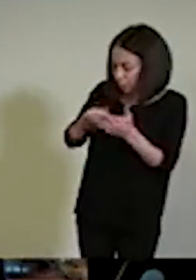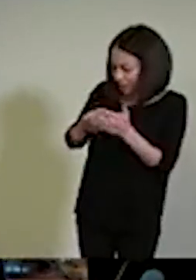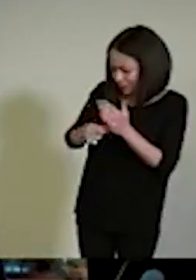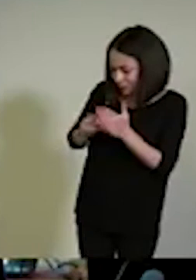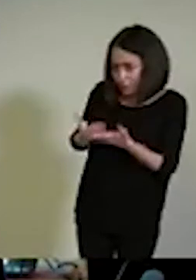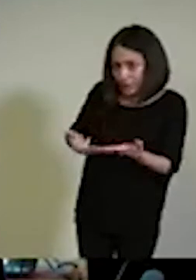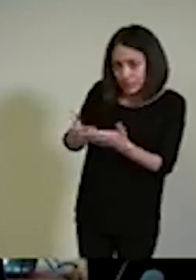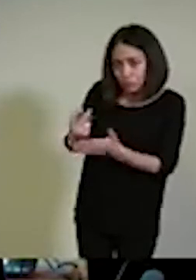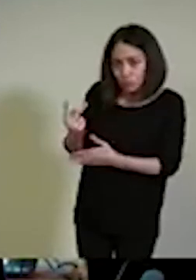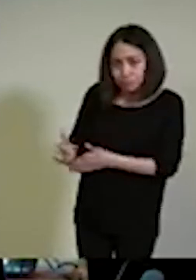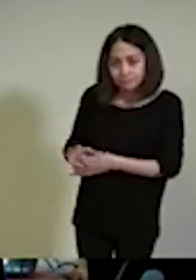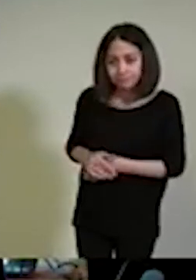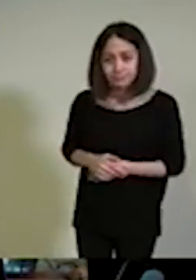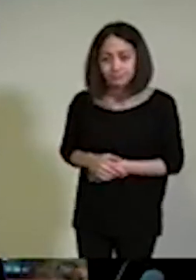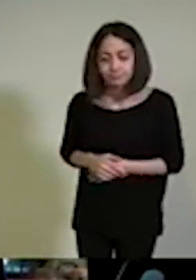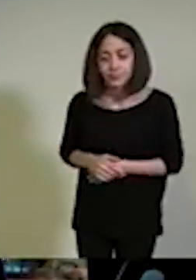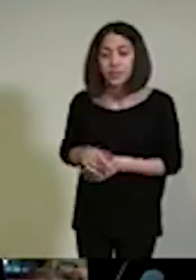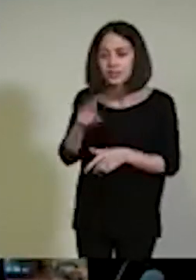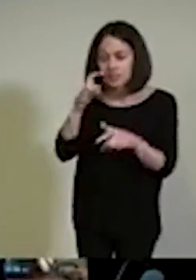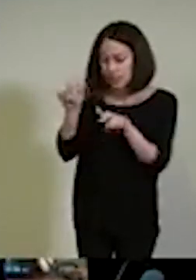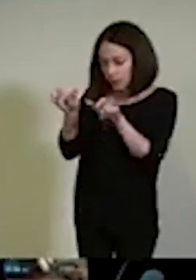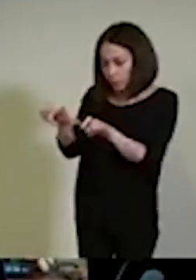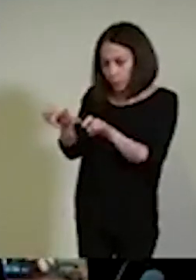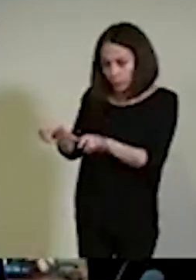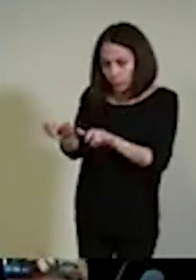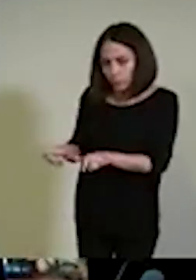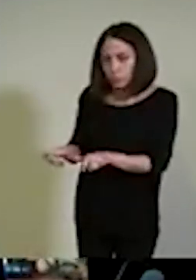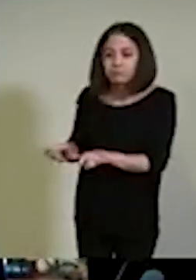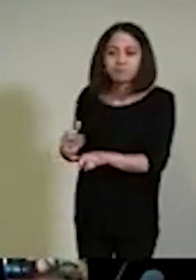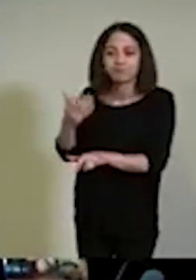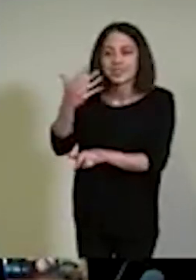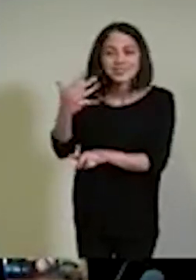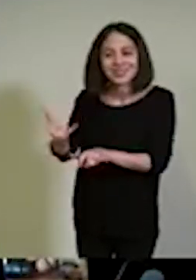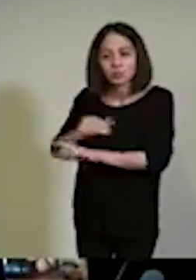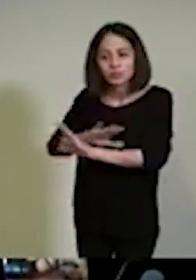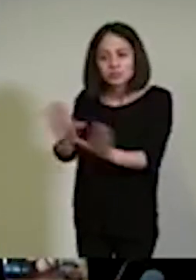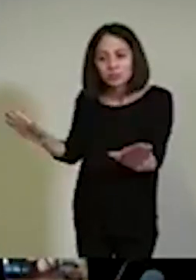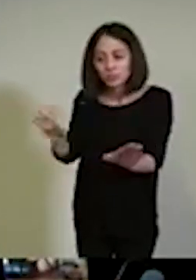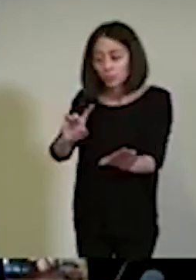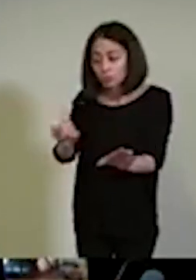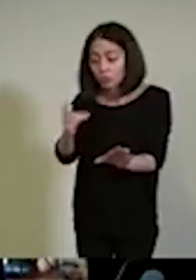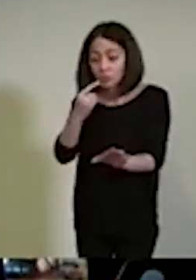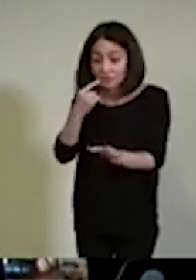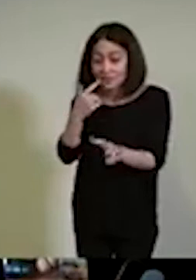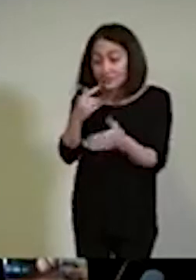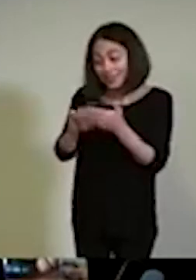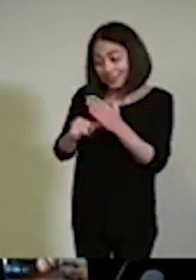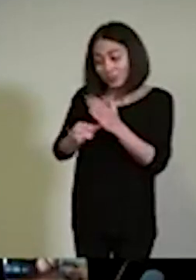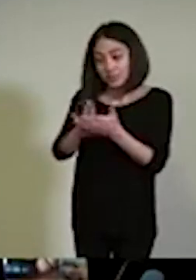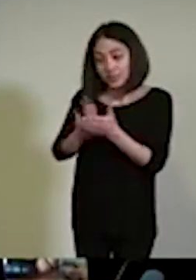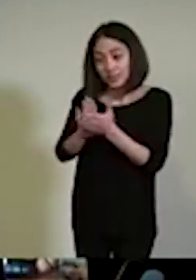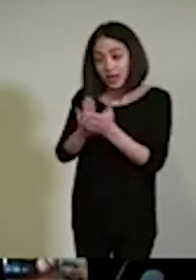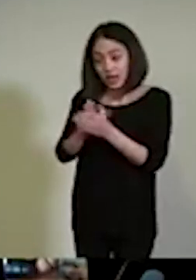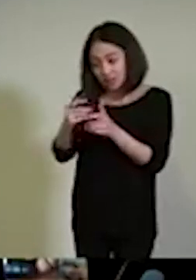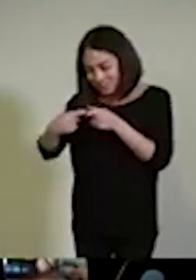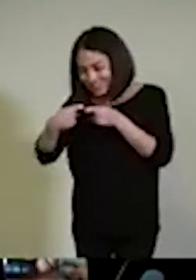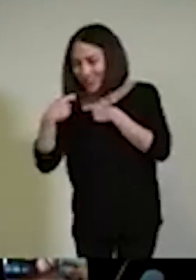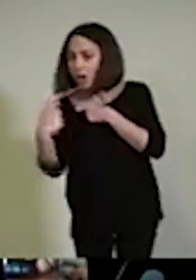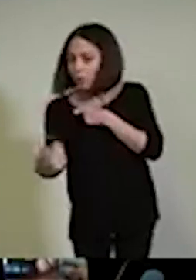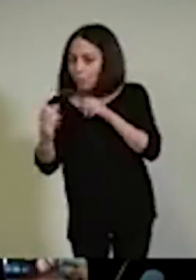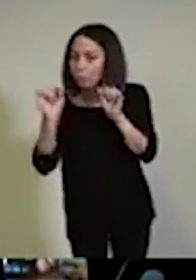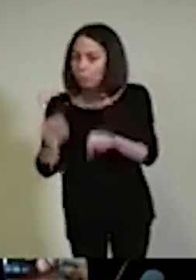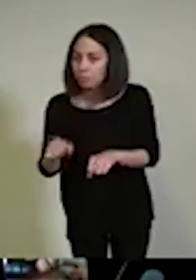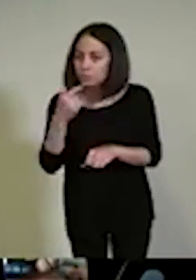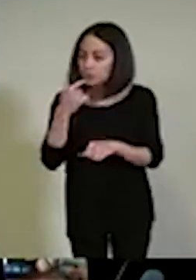jeunes. Ces vérifications peuvent s'avérer plus longues, notamment en ce qui concerne l'identité et l'âge pour les jeunes étrangers isolés qui arrivent